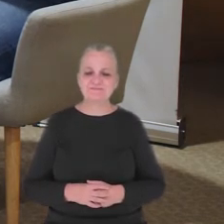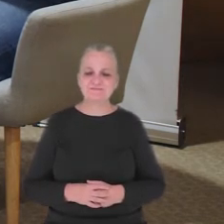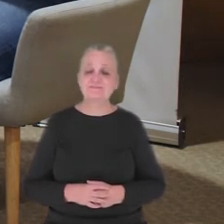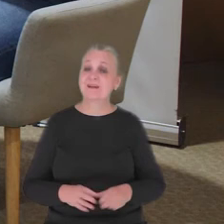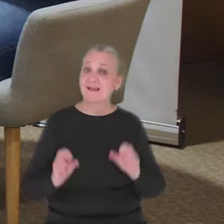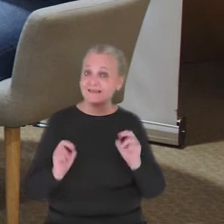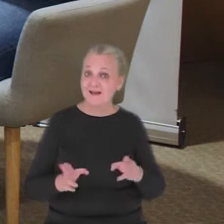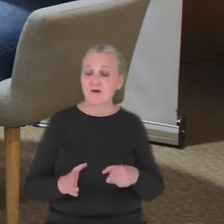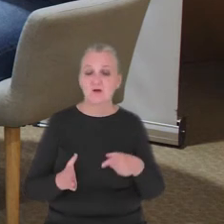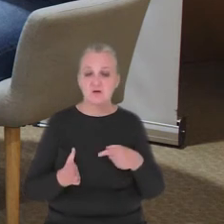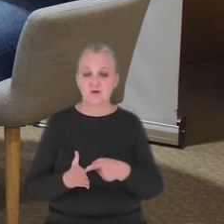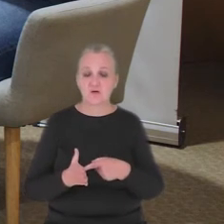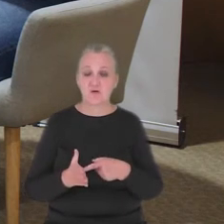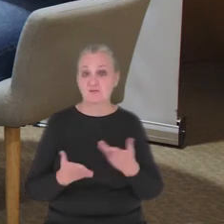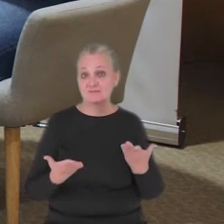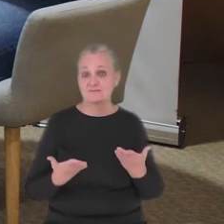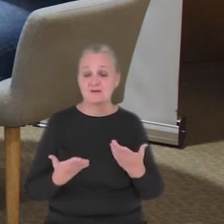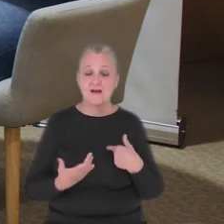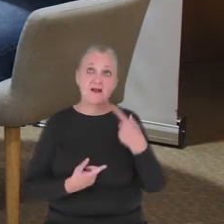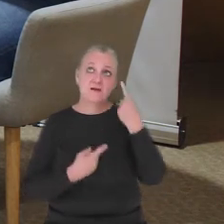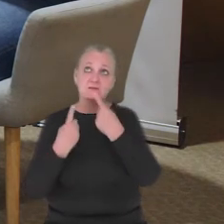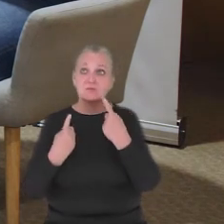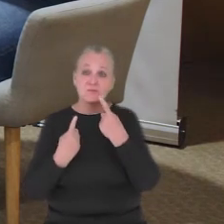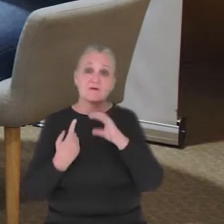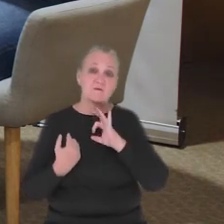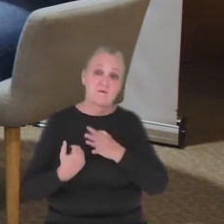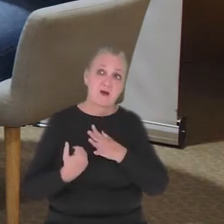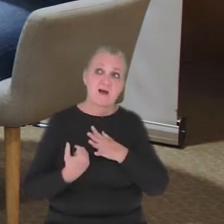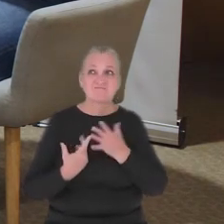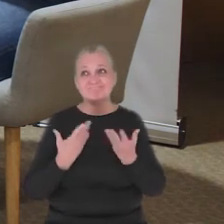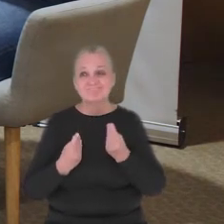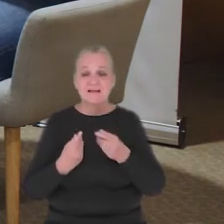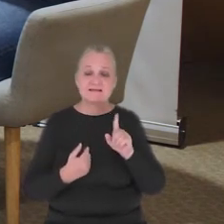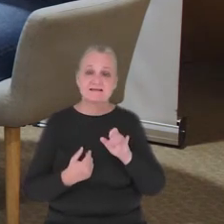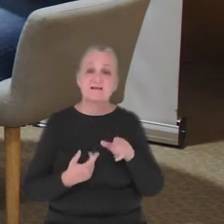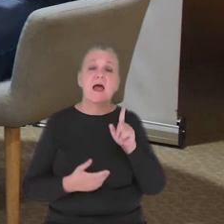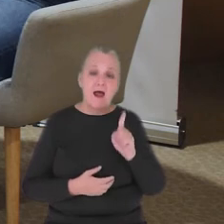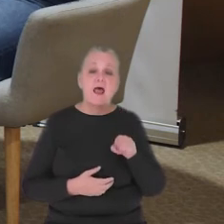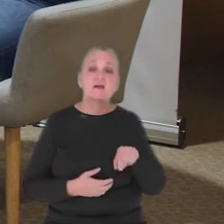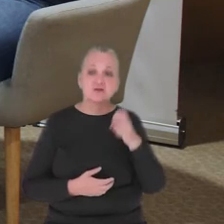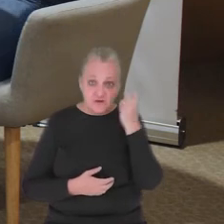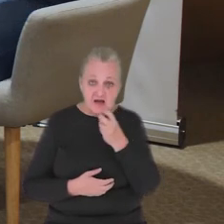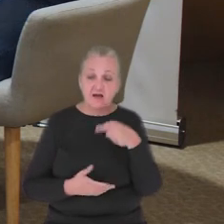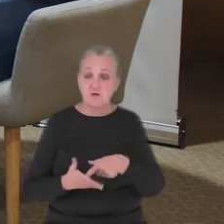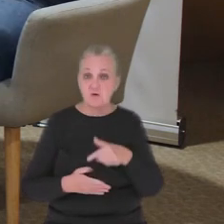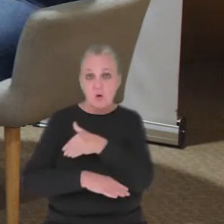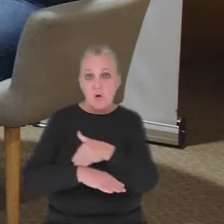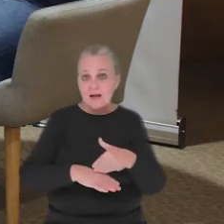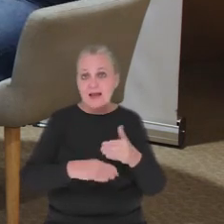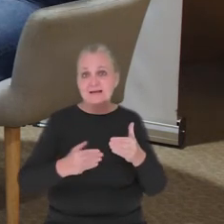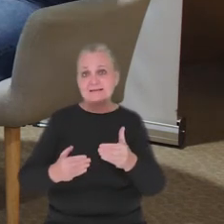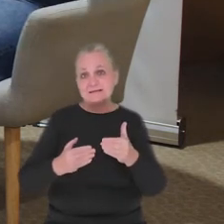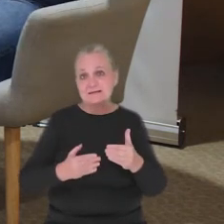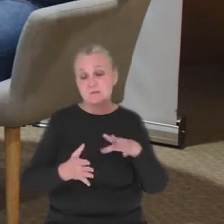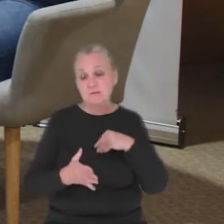Tak, więc stąd może wynikać to, że nie myślę o własnym głosem w kategorii zinów, ale jest to też ciekawe, jakby właśnie ta granica jest płynna i